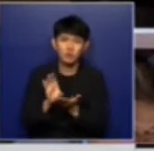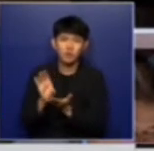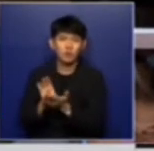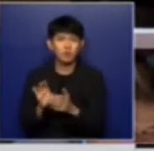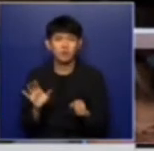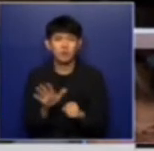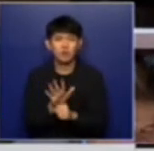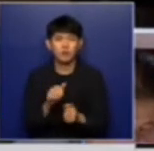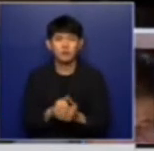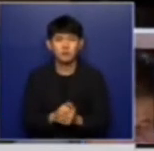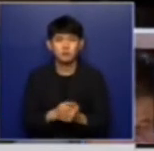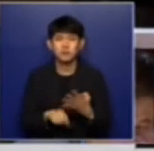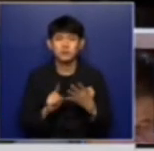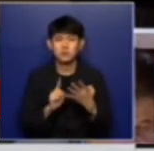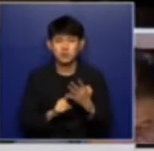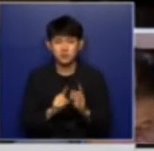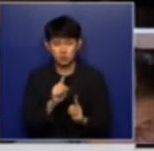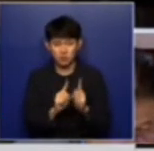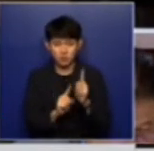แนะนำที่ 4